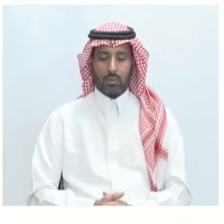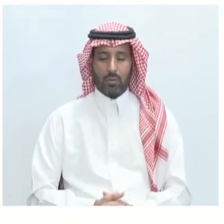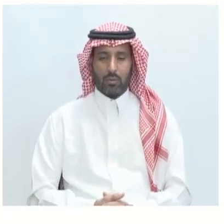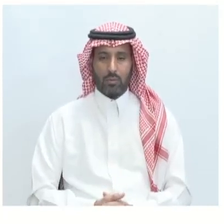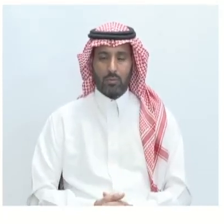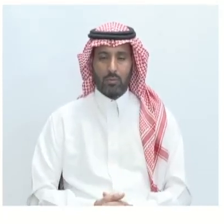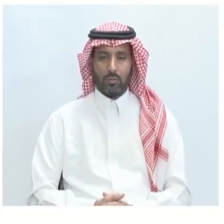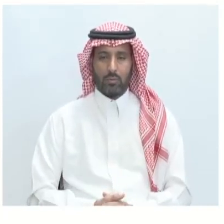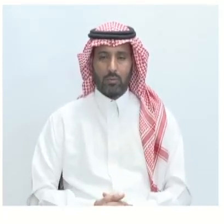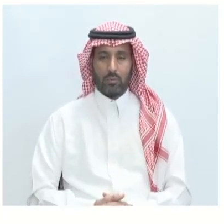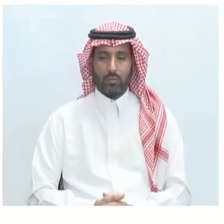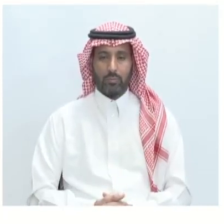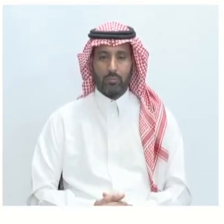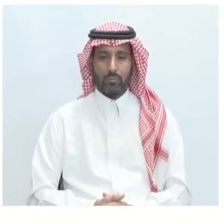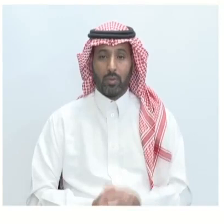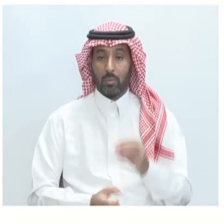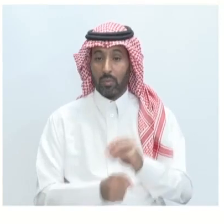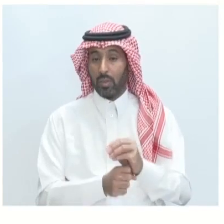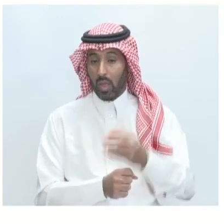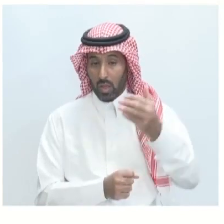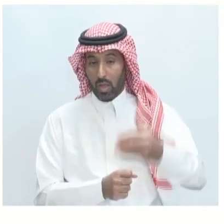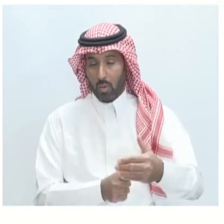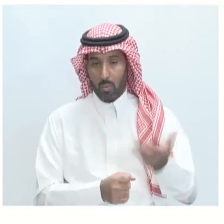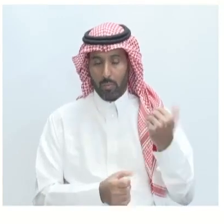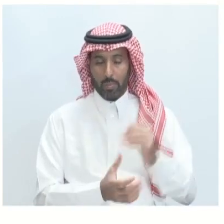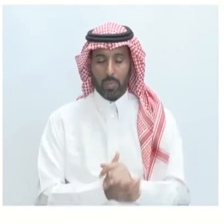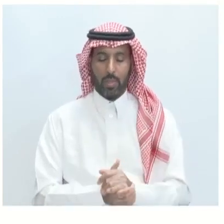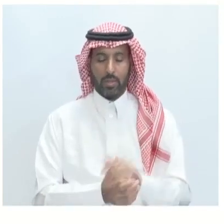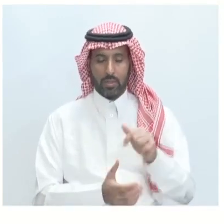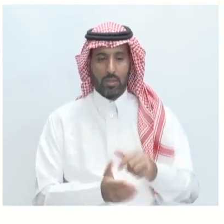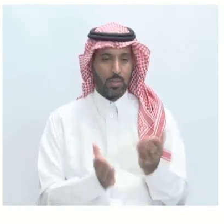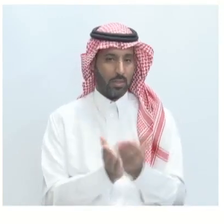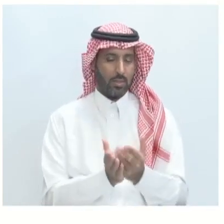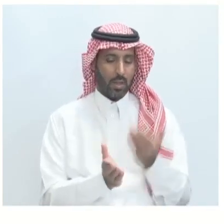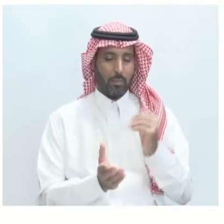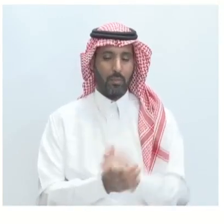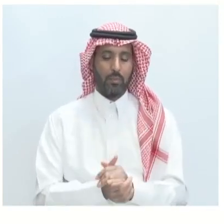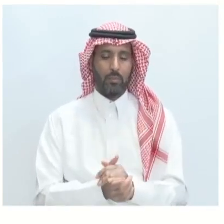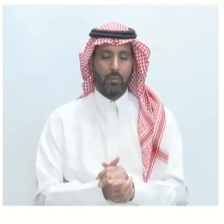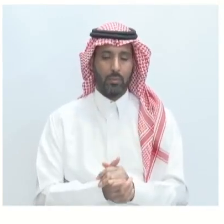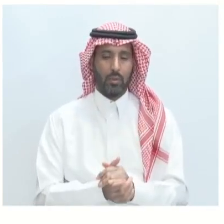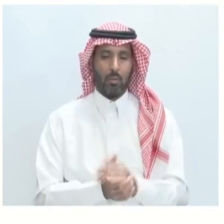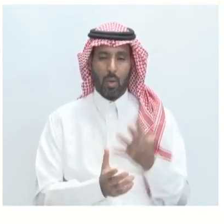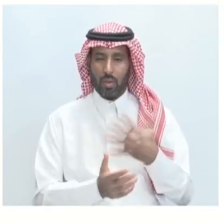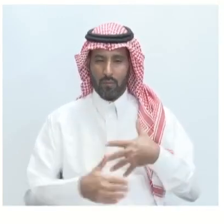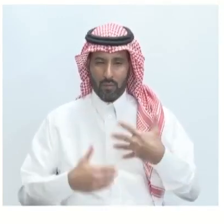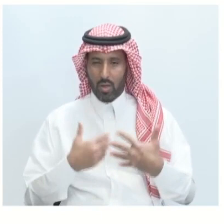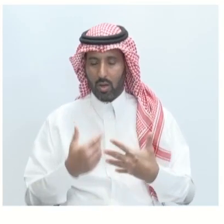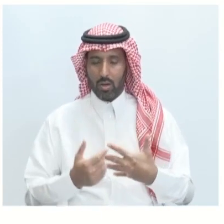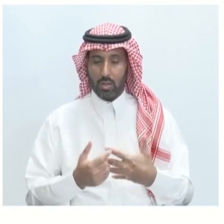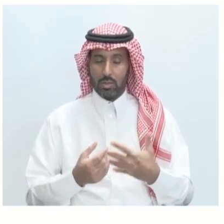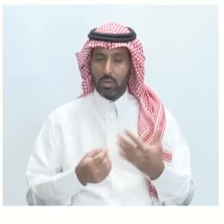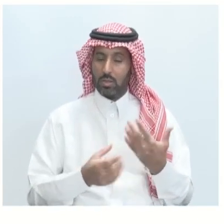لخطبتها ابنائي كما ذكرت لكم في الدرس السابق ان بعض الانفعالات